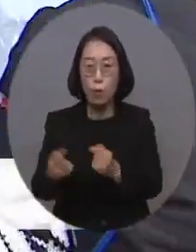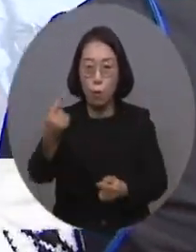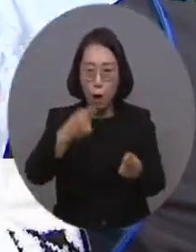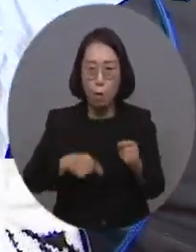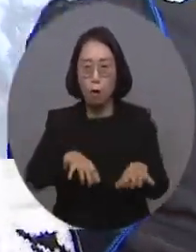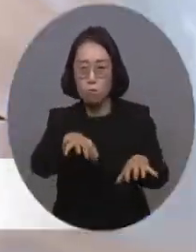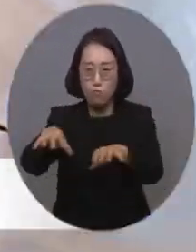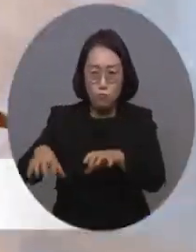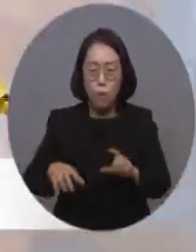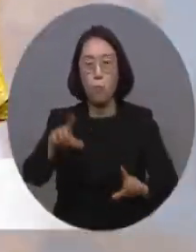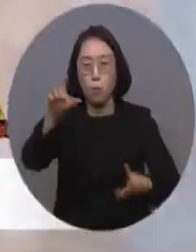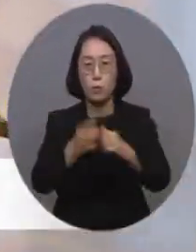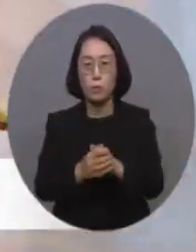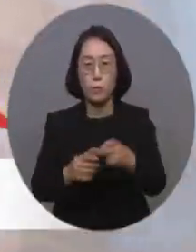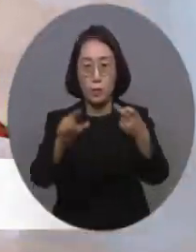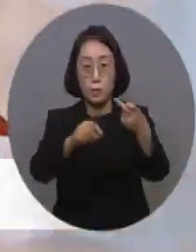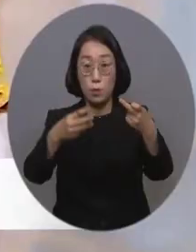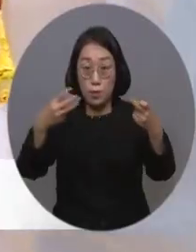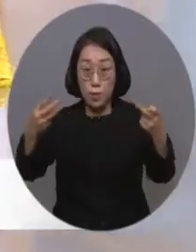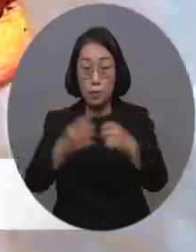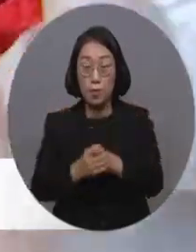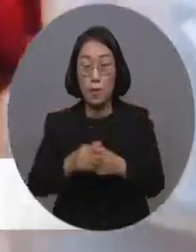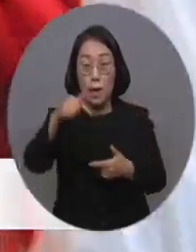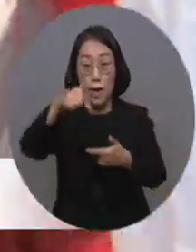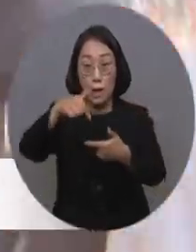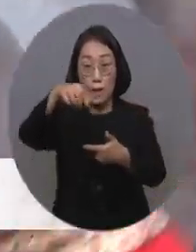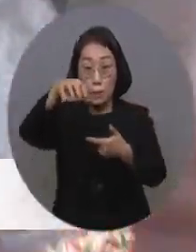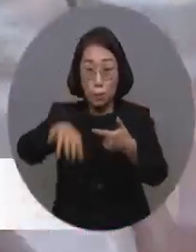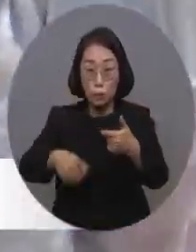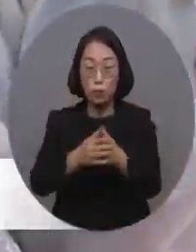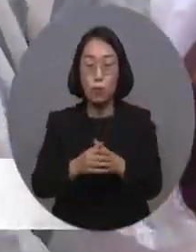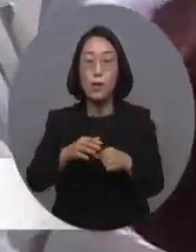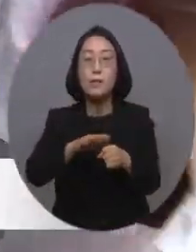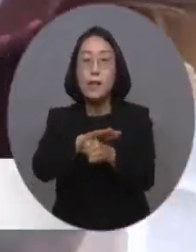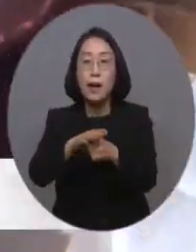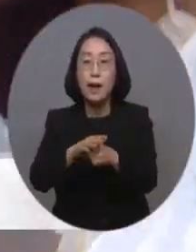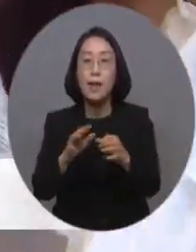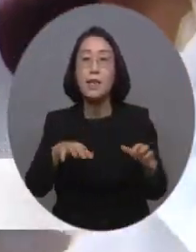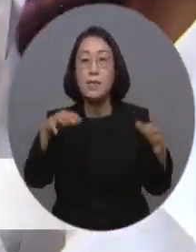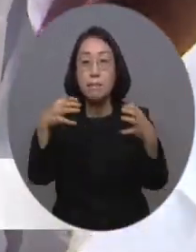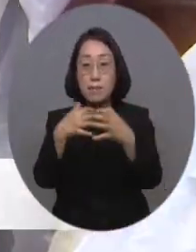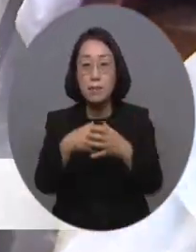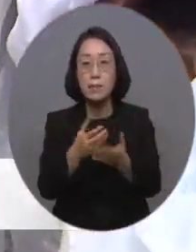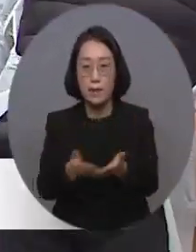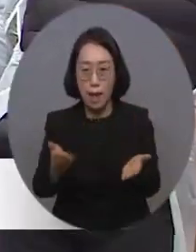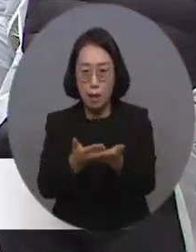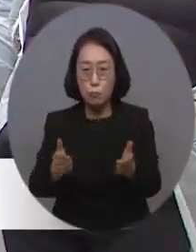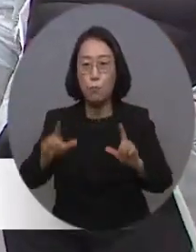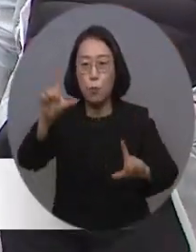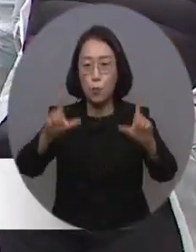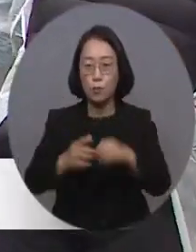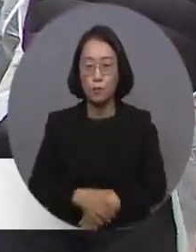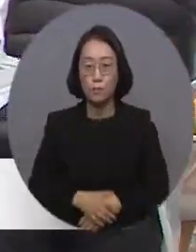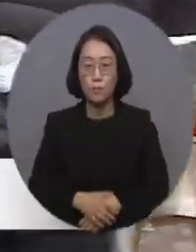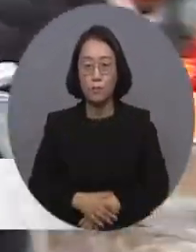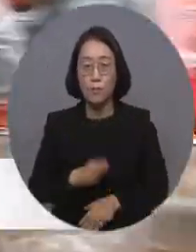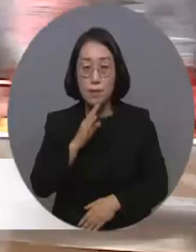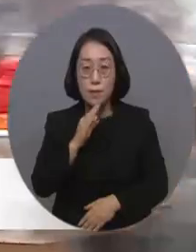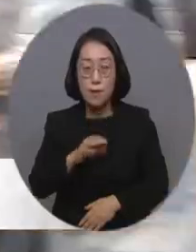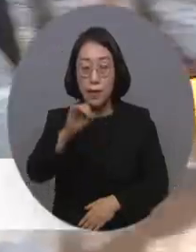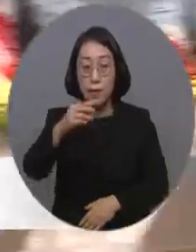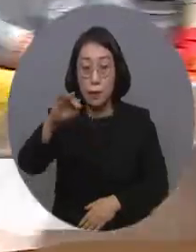합니다. 지난 3일 서울 강남구에서 진행된 사랑의 김장 나눔 현장입니다. 이날